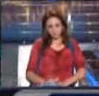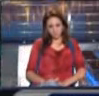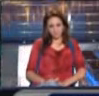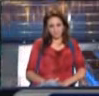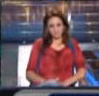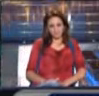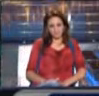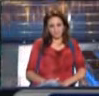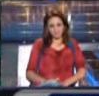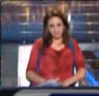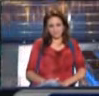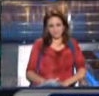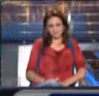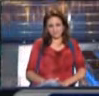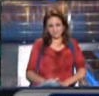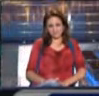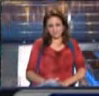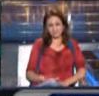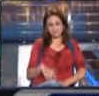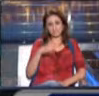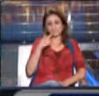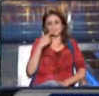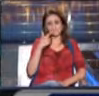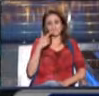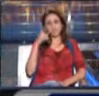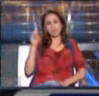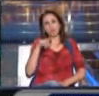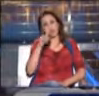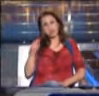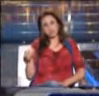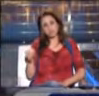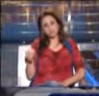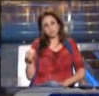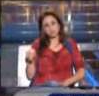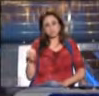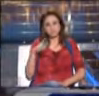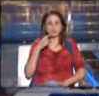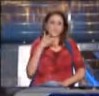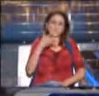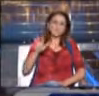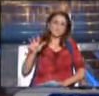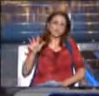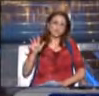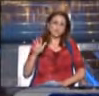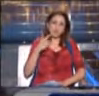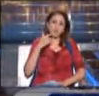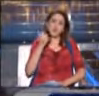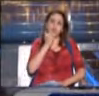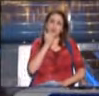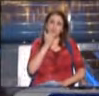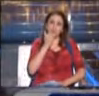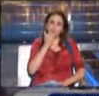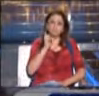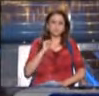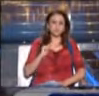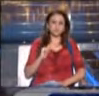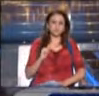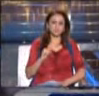اتفضل. وفي فرق بين الخطا والغرض. نعم. الخطا وارد والغرض